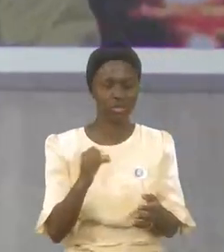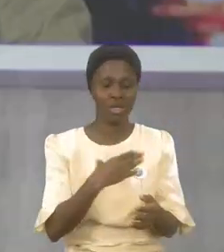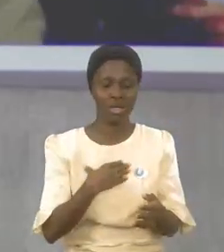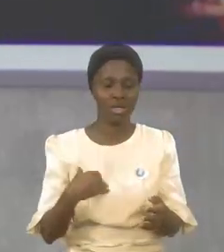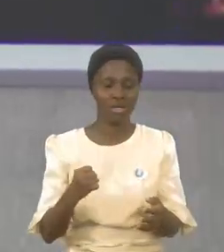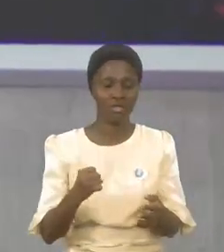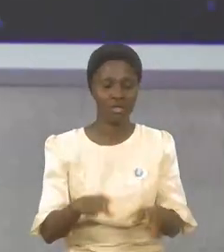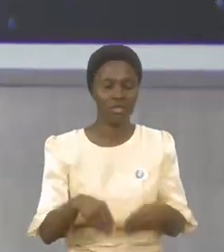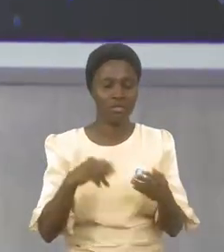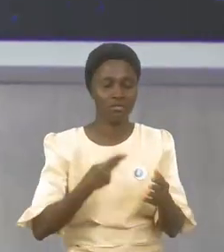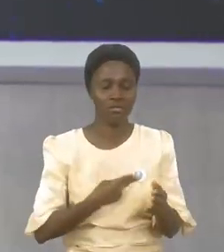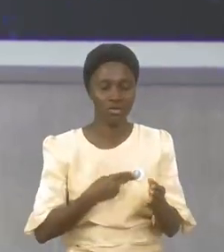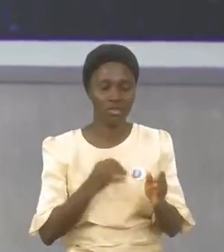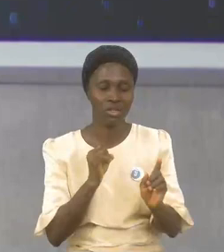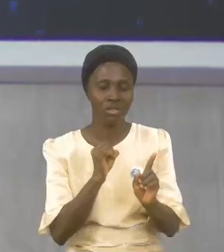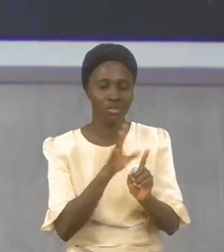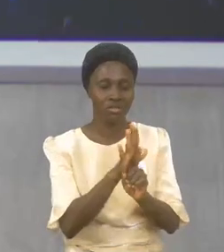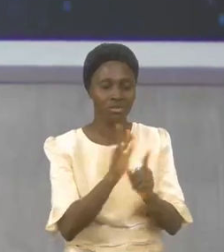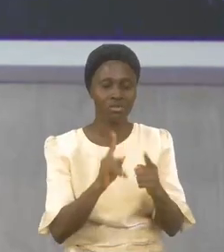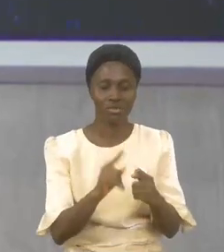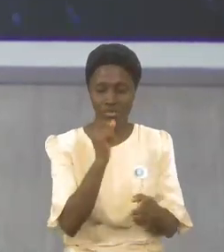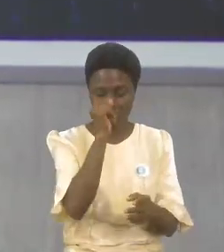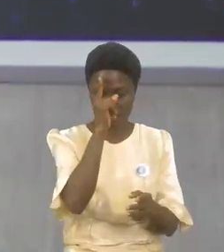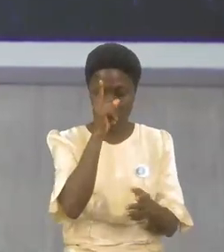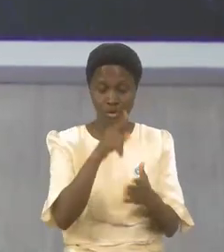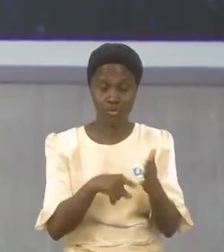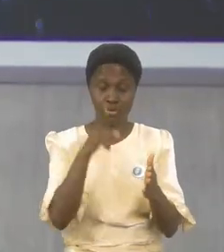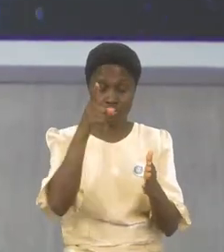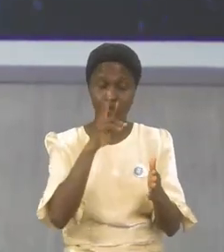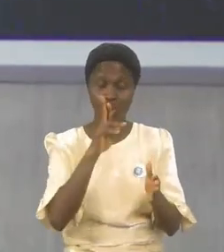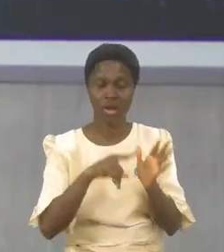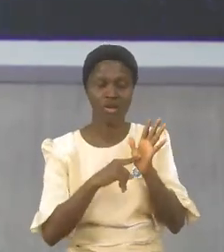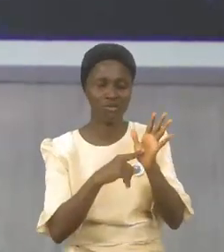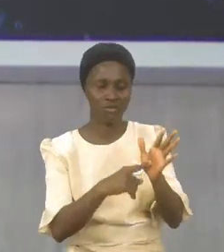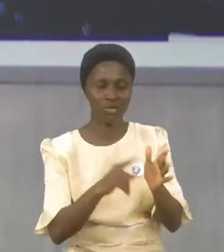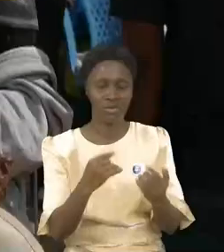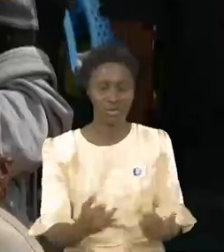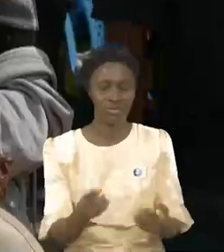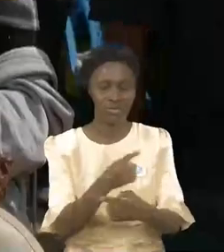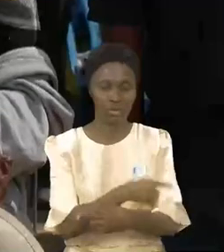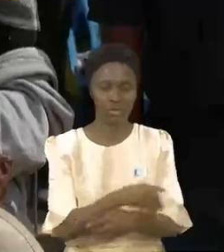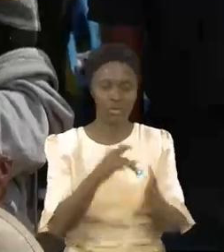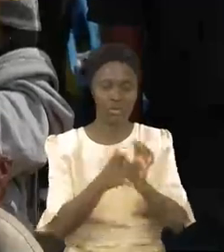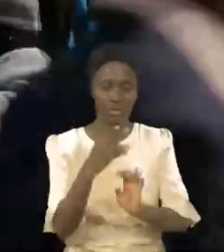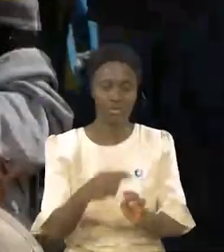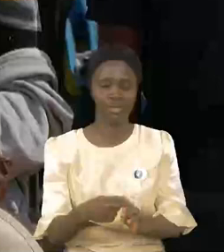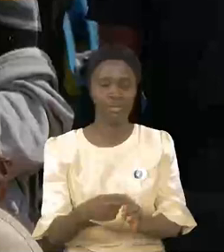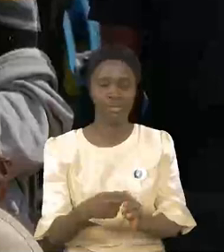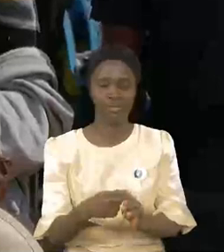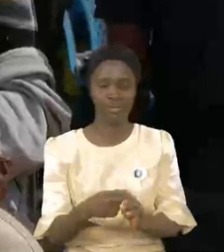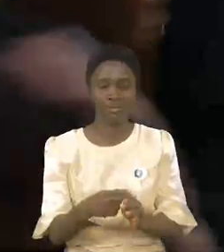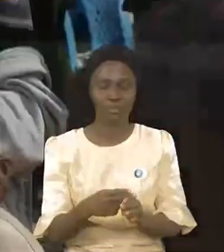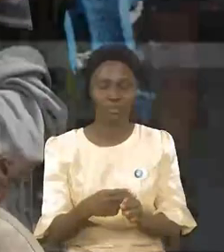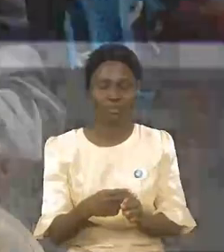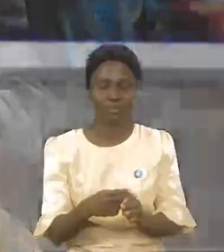et accorde-nous l'illumination pour mieux comprendre ce que tu révèles ce jour au nom de